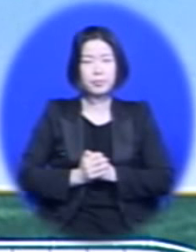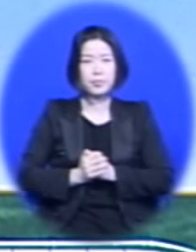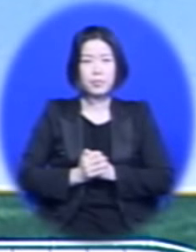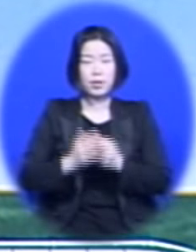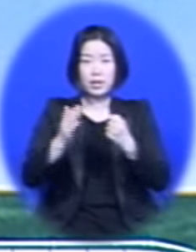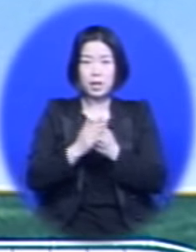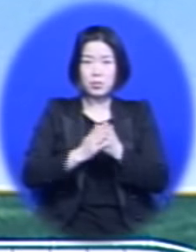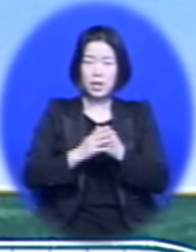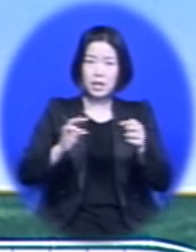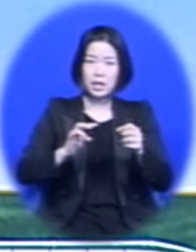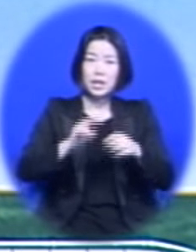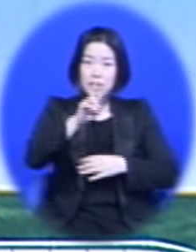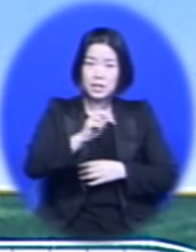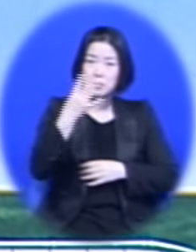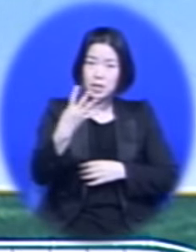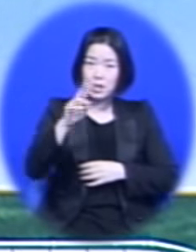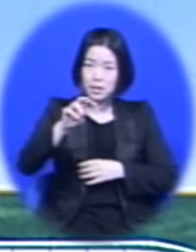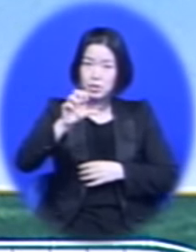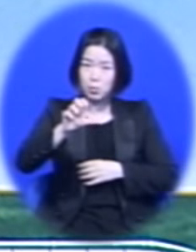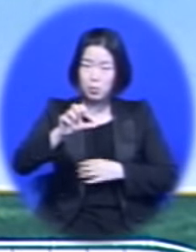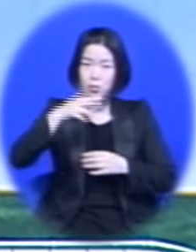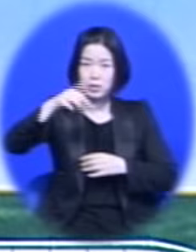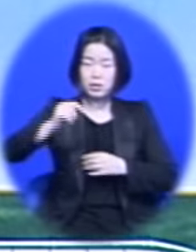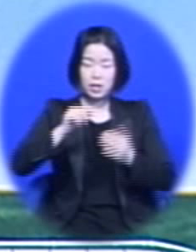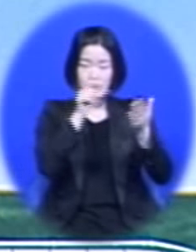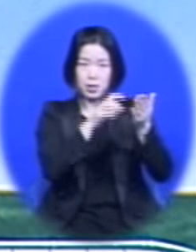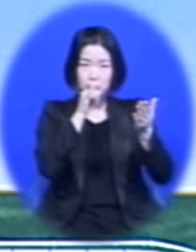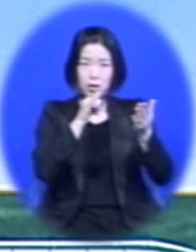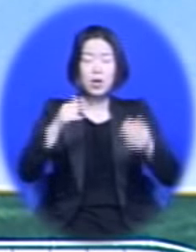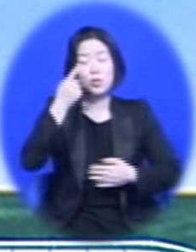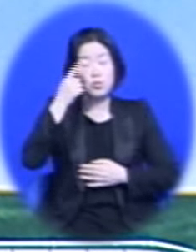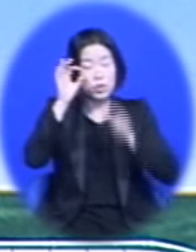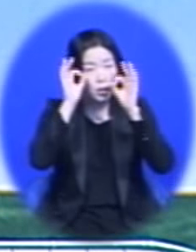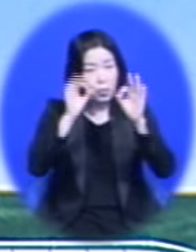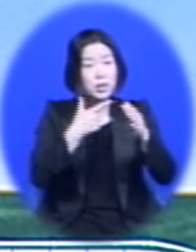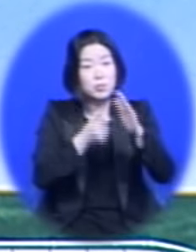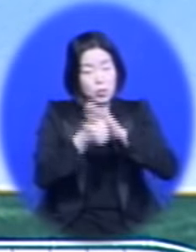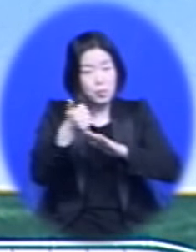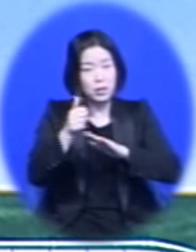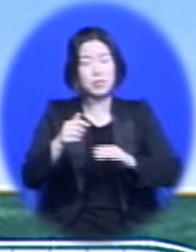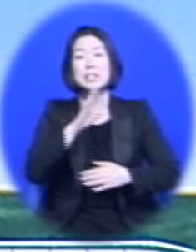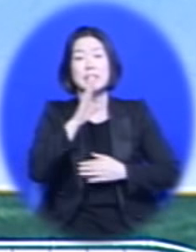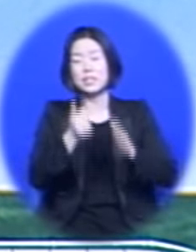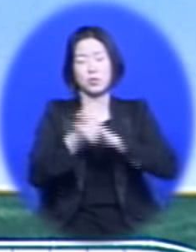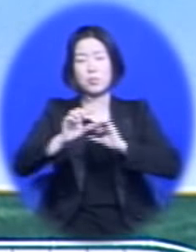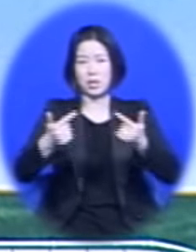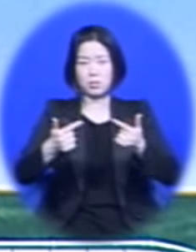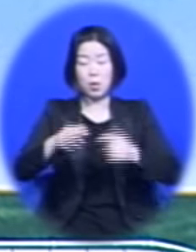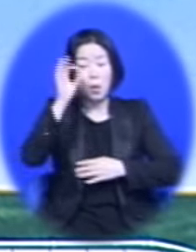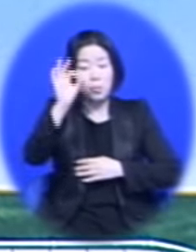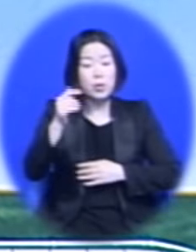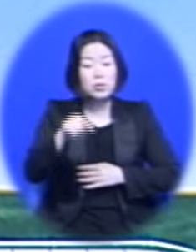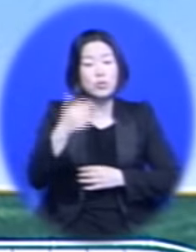그래서 24절, 25절에 이렇게 말씀합니다. 눈에 보이는 소망은 소망이 아닙니다. 보이는 것을 누가